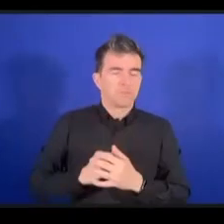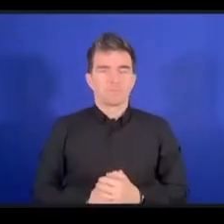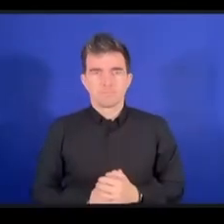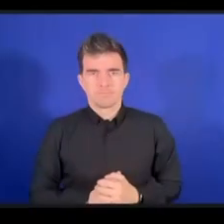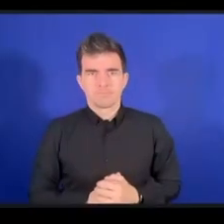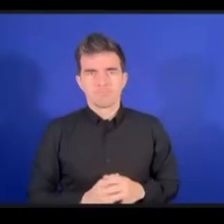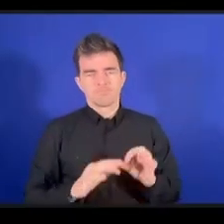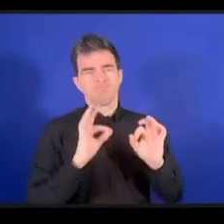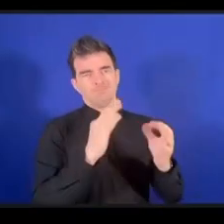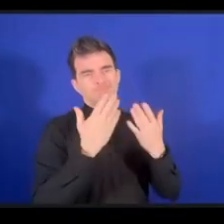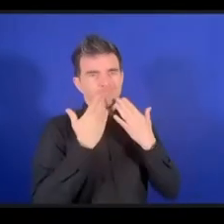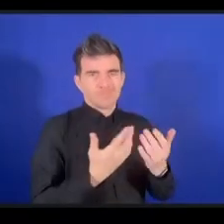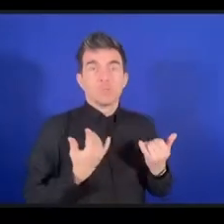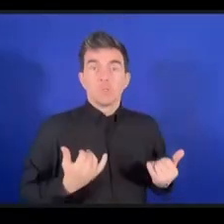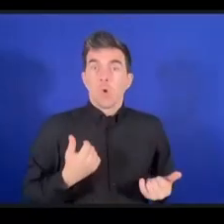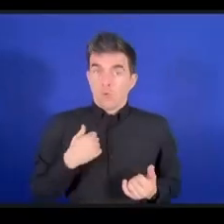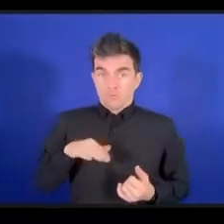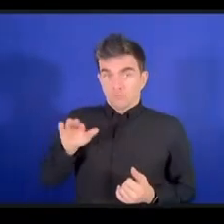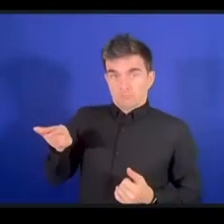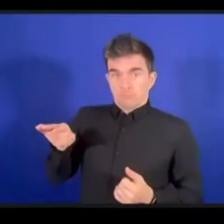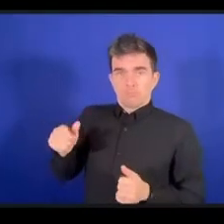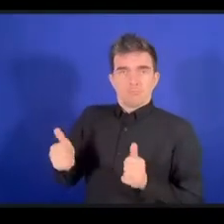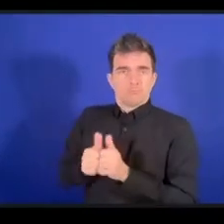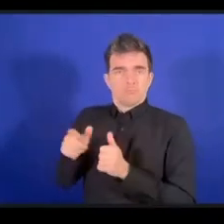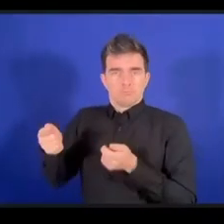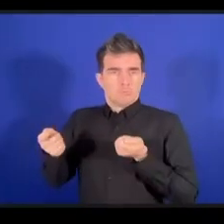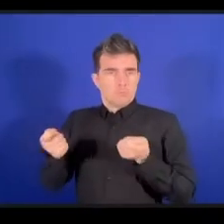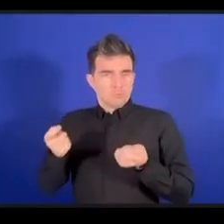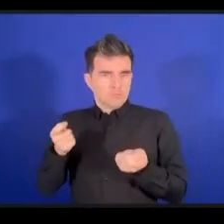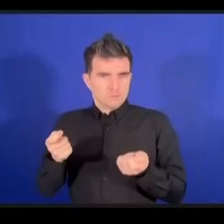Utah 你最后吧。